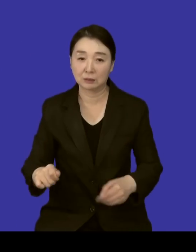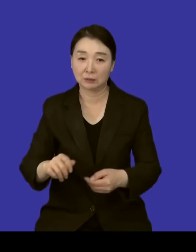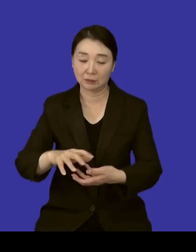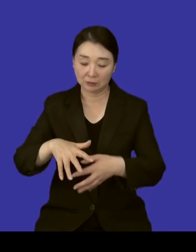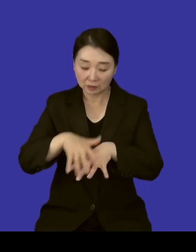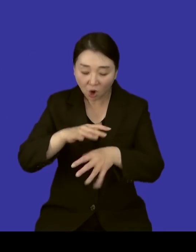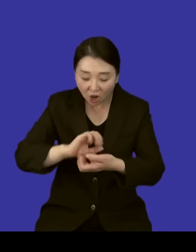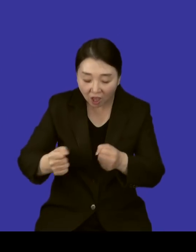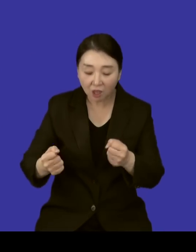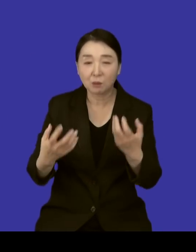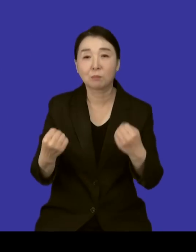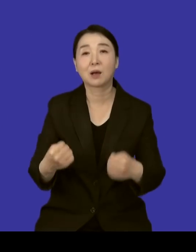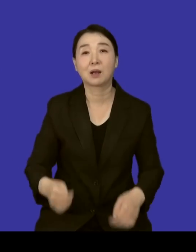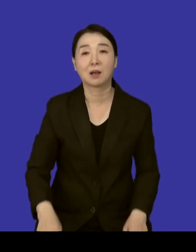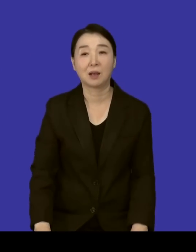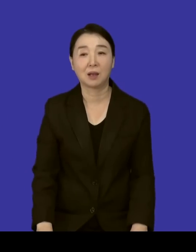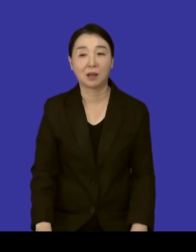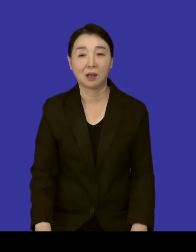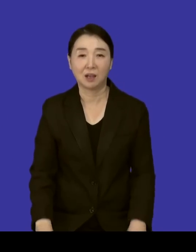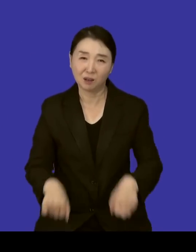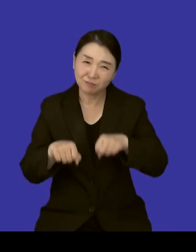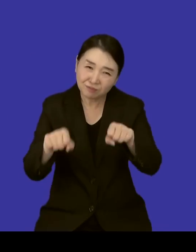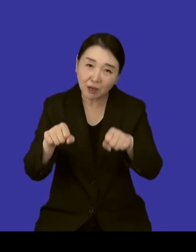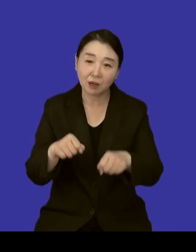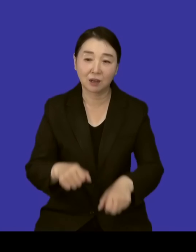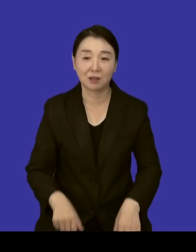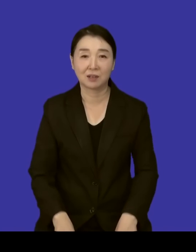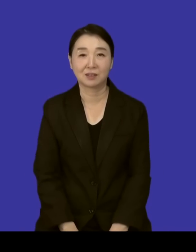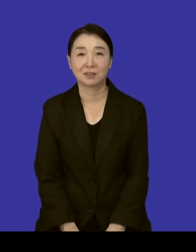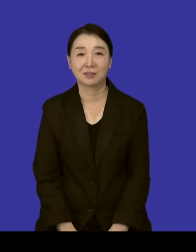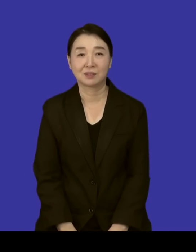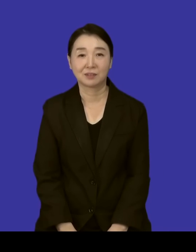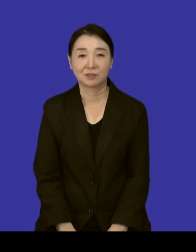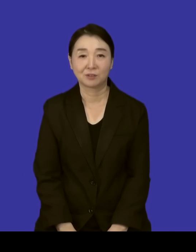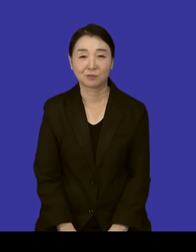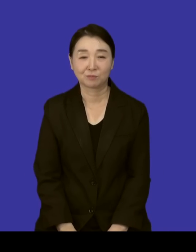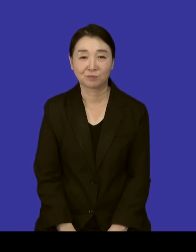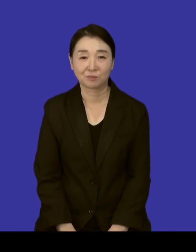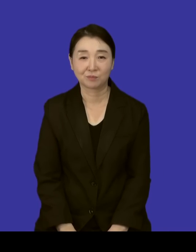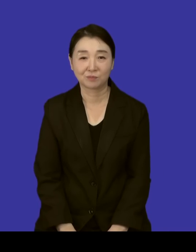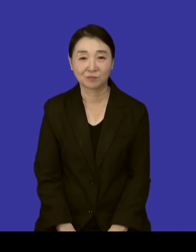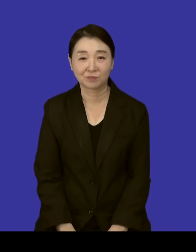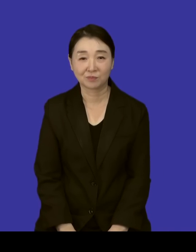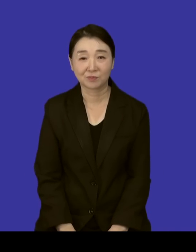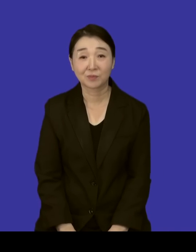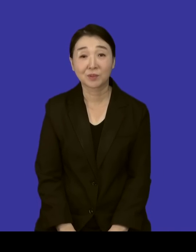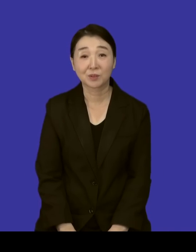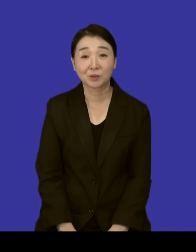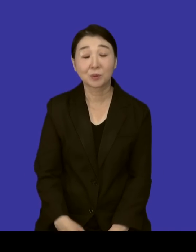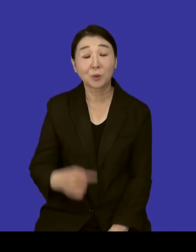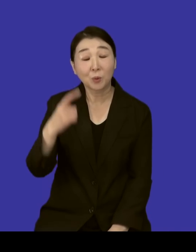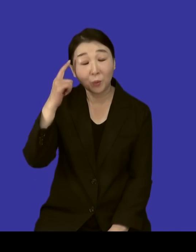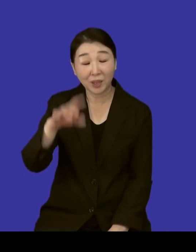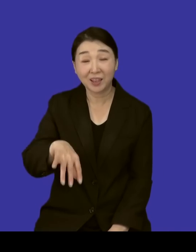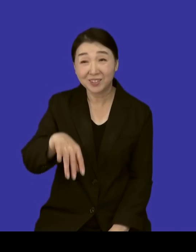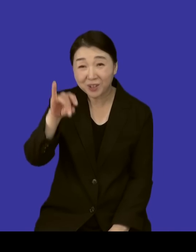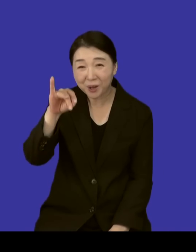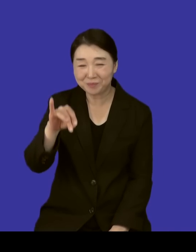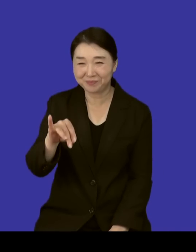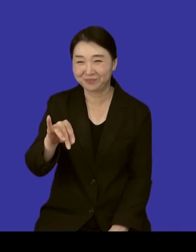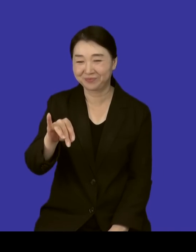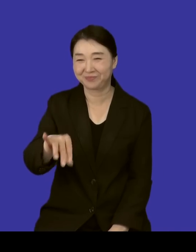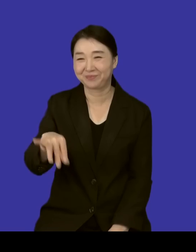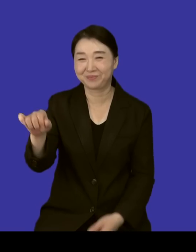걸레가 그렇게 많을 수가 없어요. 걸레질이. 또 그러니까 깔끔하죠. 아씨걸레는 이제 초벌걸레라고 그래요. 네. 한 번 쓱 닦는 거